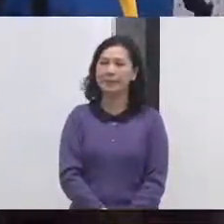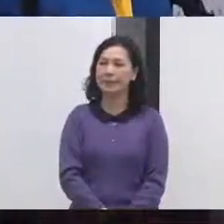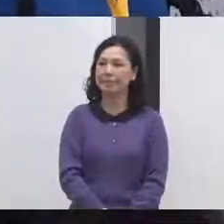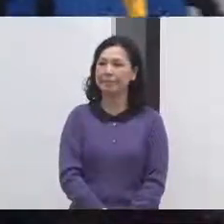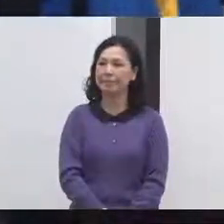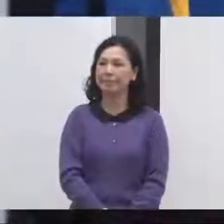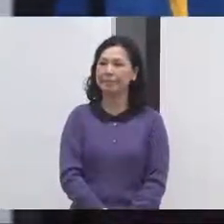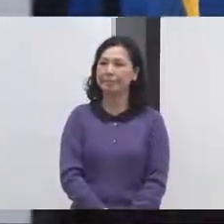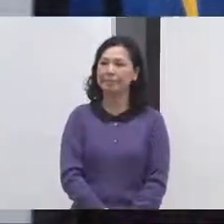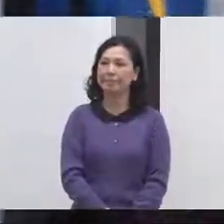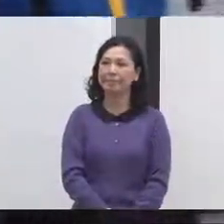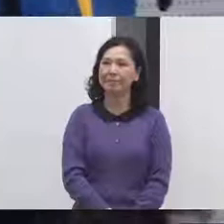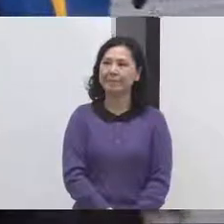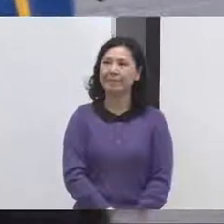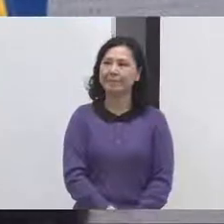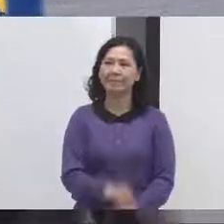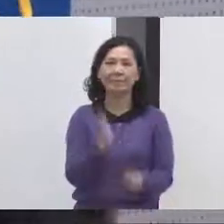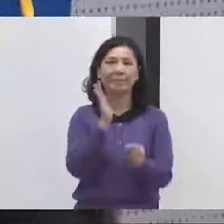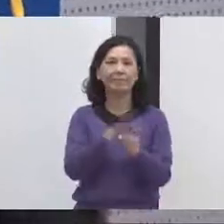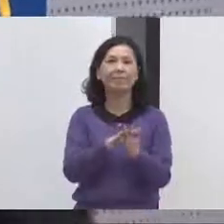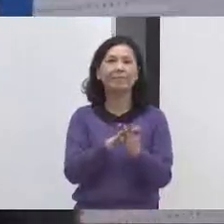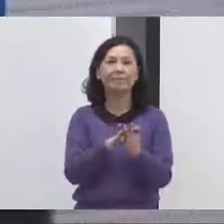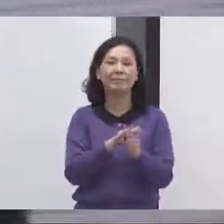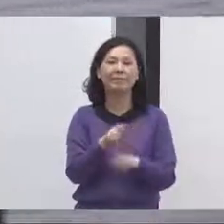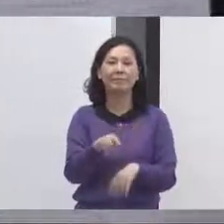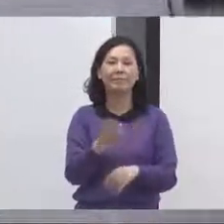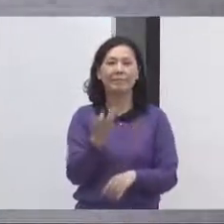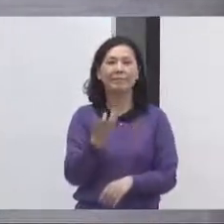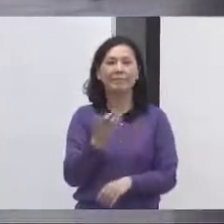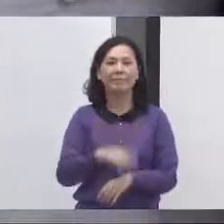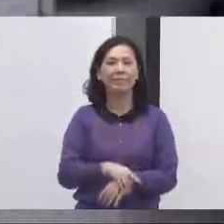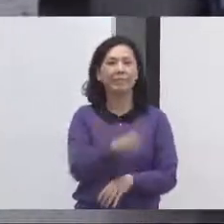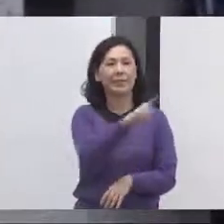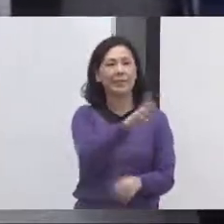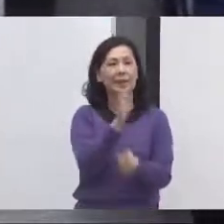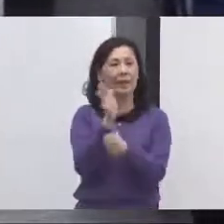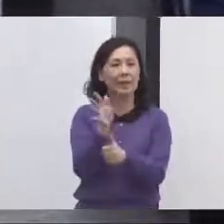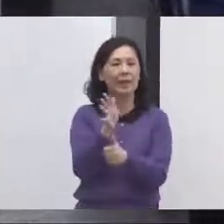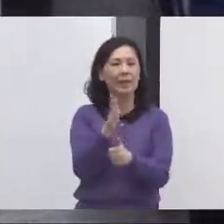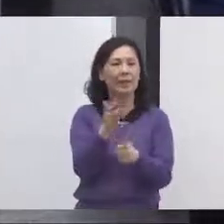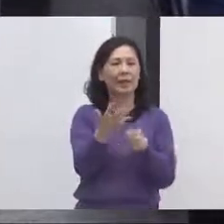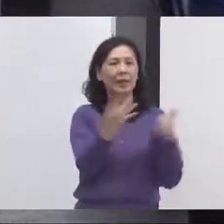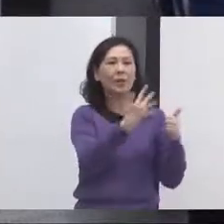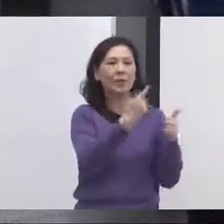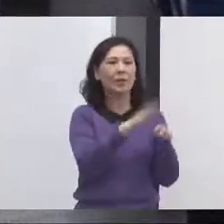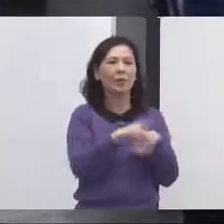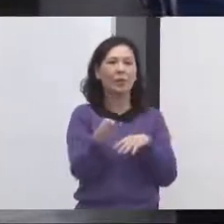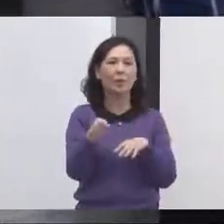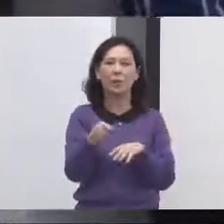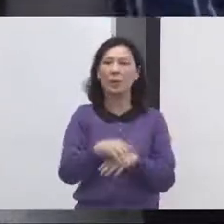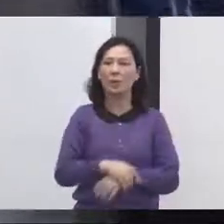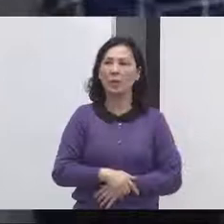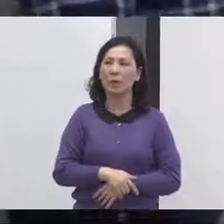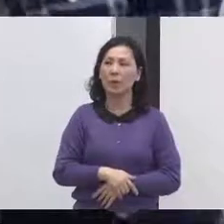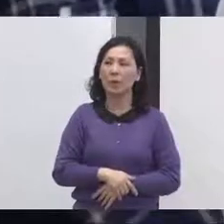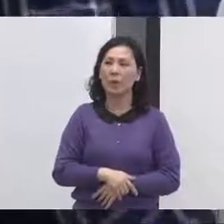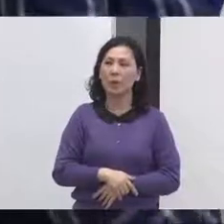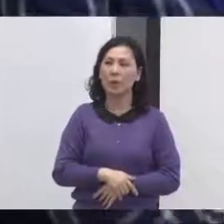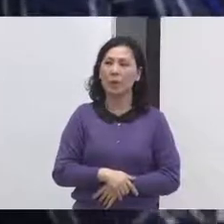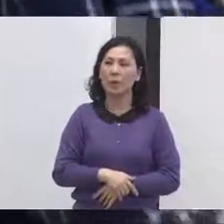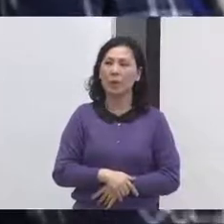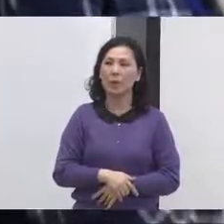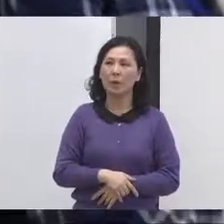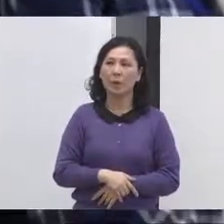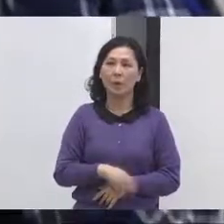不好意思，我想可能补充一下我刚刚讲，因为您问的问题 会有一点往，有收到